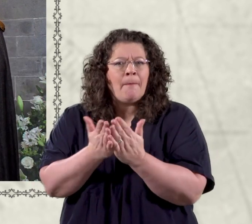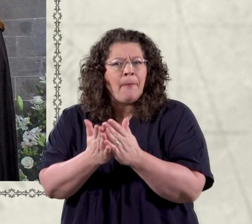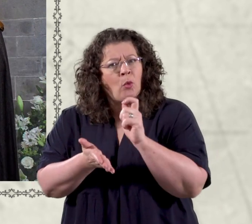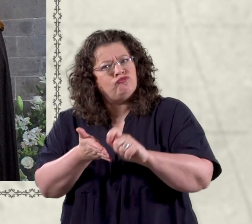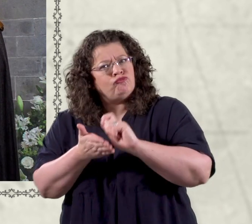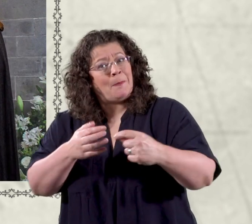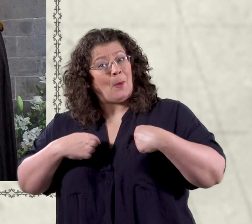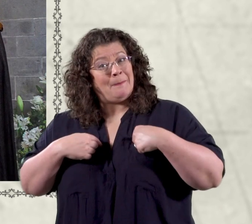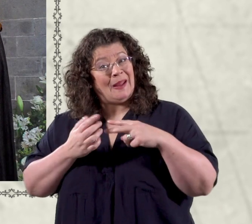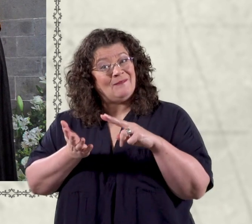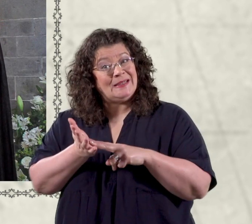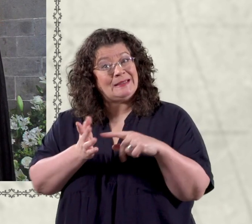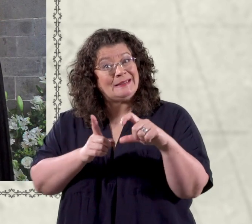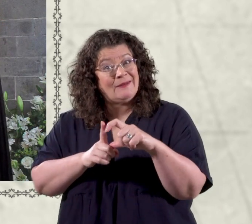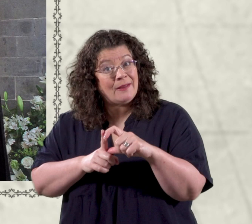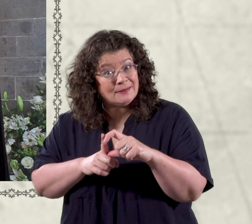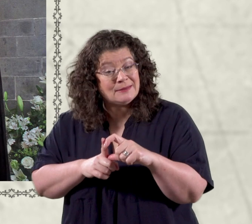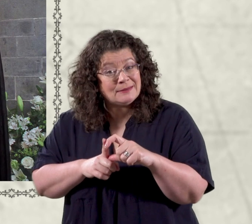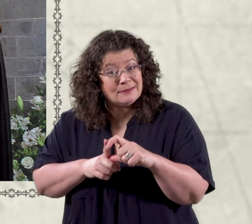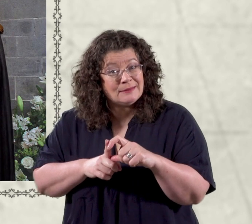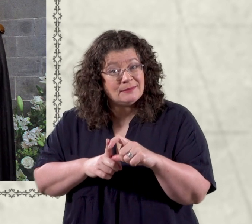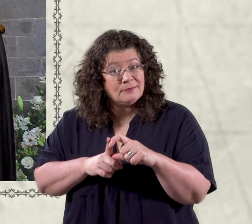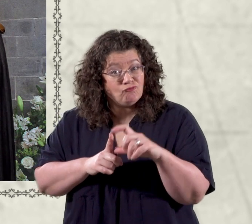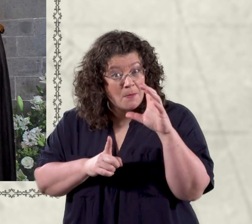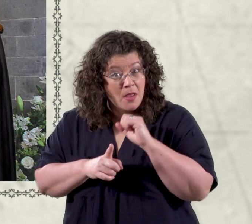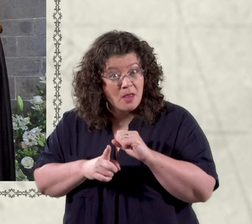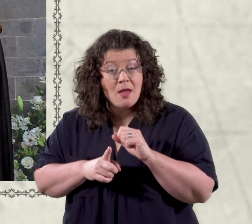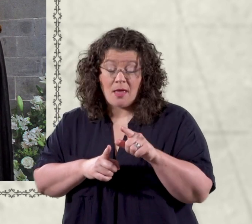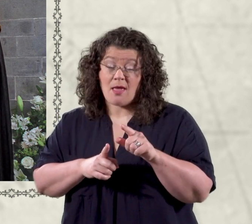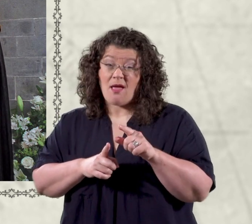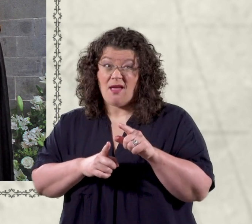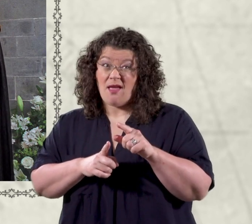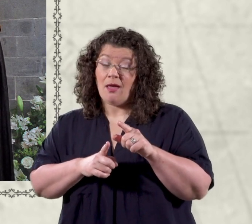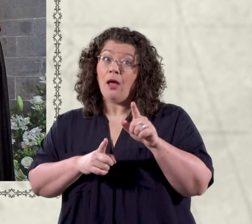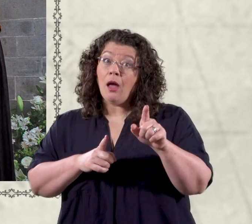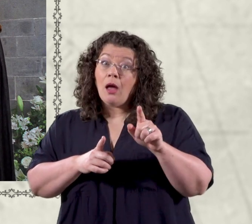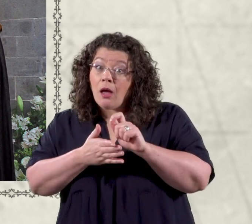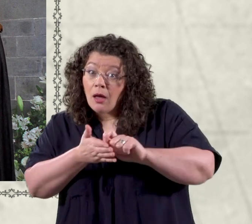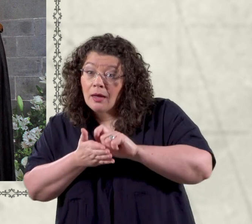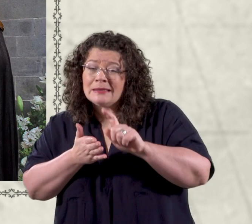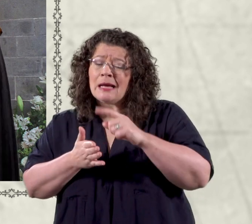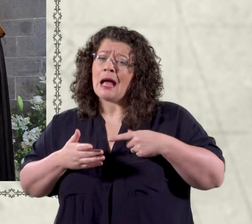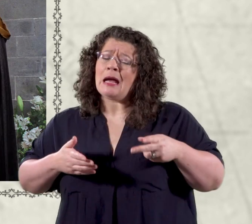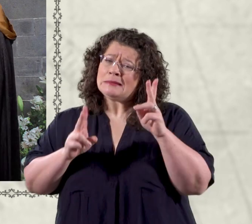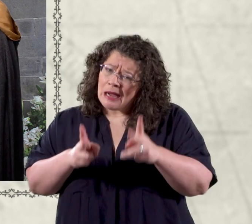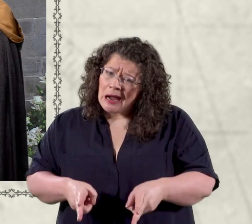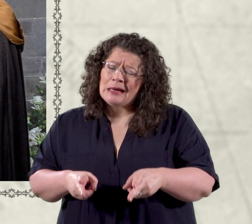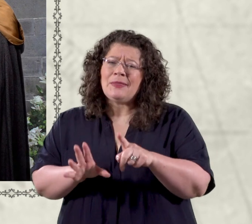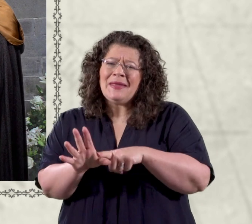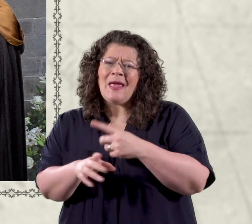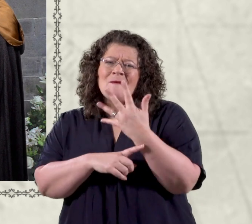lyfr enwog amdanau, fues i farw, cofiwch, yn y flwyddyn 589. Ac fe'n